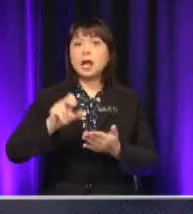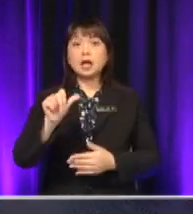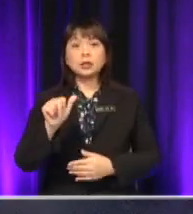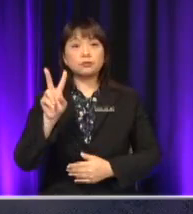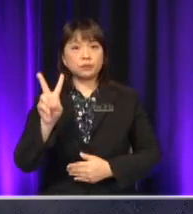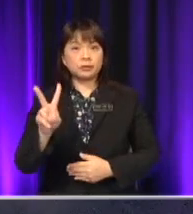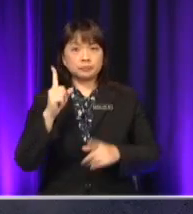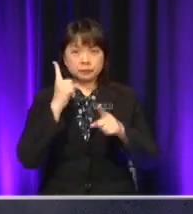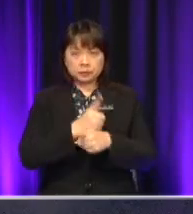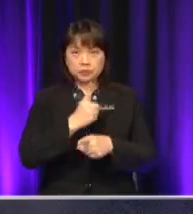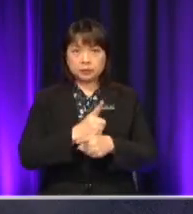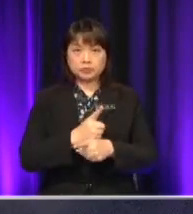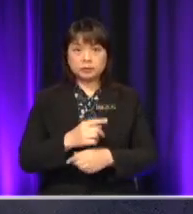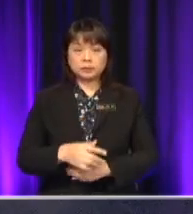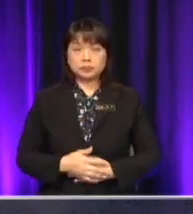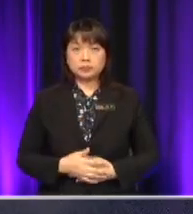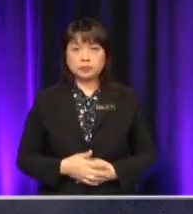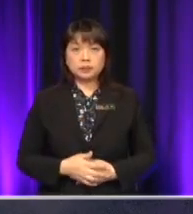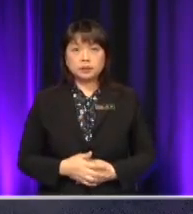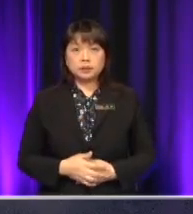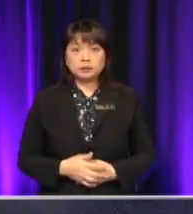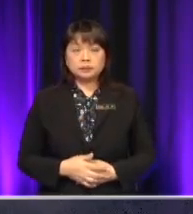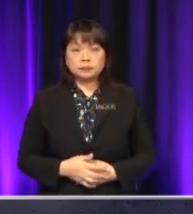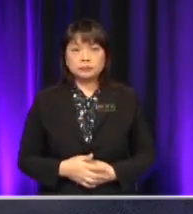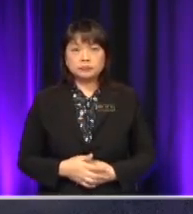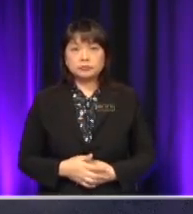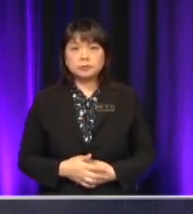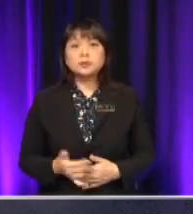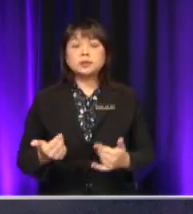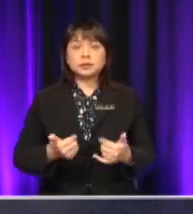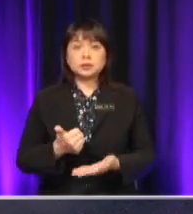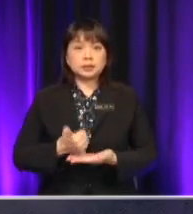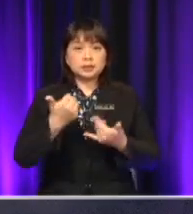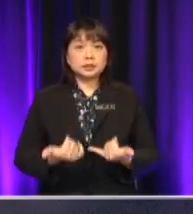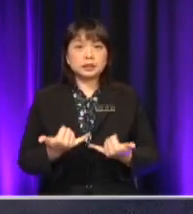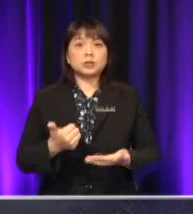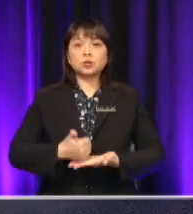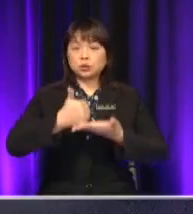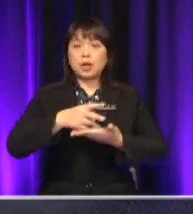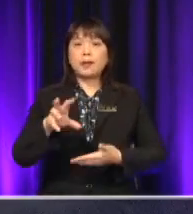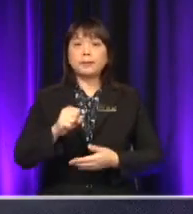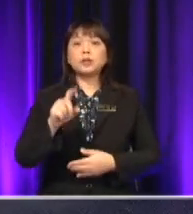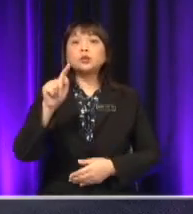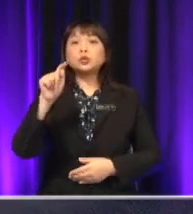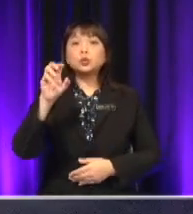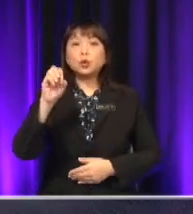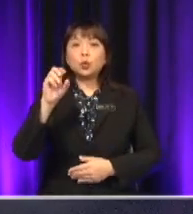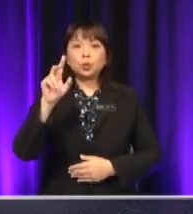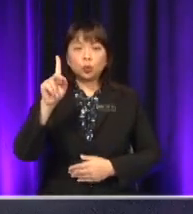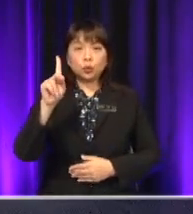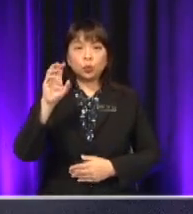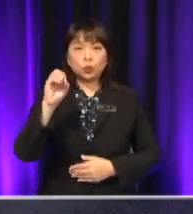pula. Letak angkut vernier. Tolong ambil dekat cikgu. Tolok skru mikrometer. Tolok skru mikrometer. Saya jumpa rasa tak tolok skru cikgu. mikrometer kat